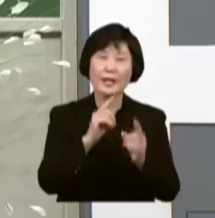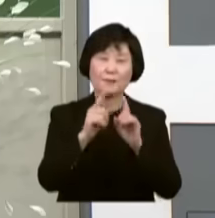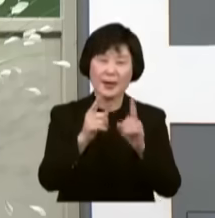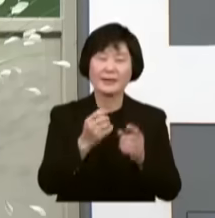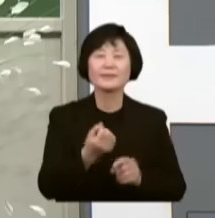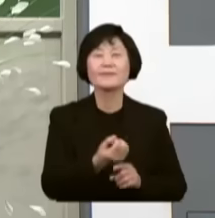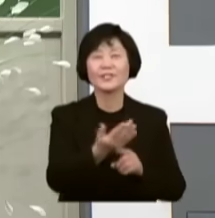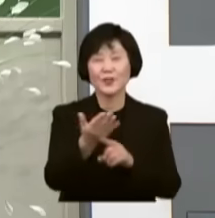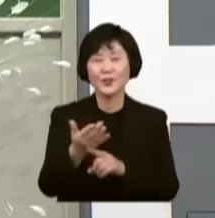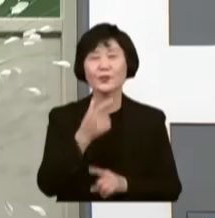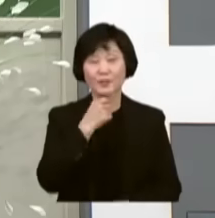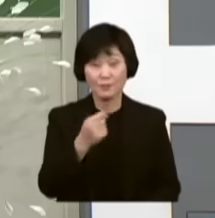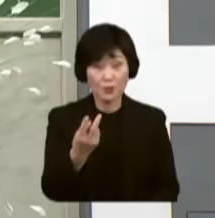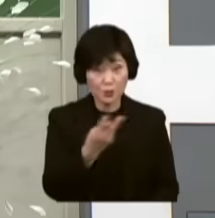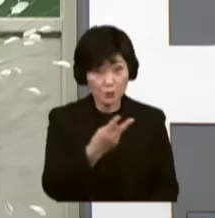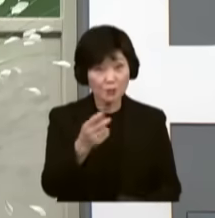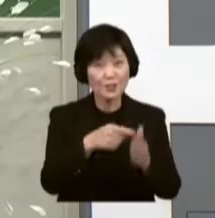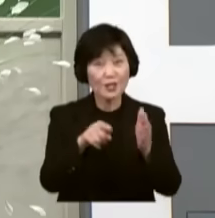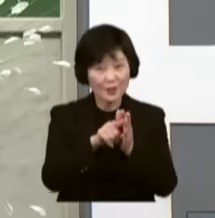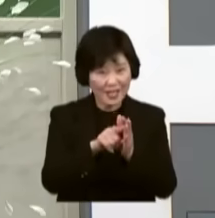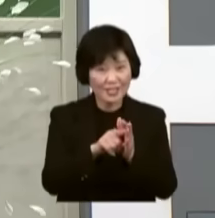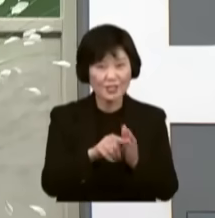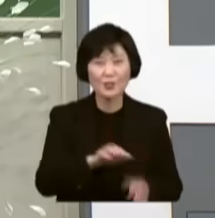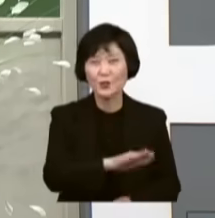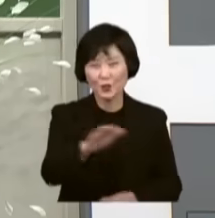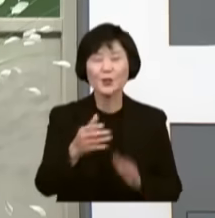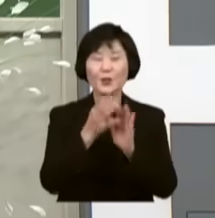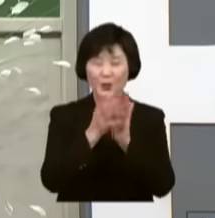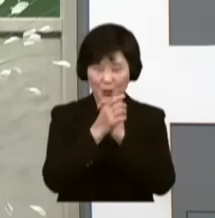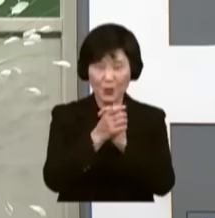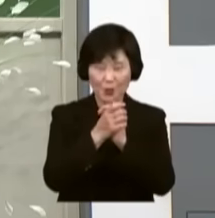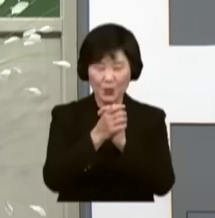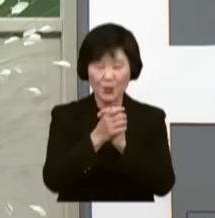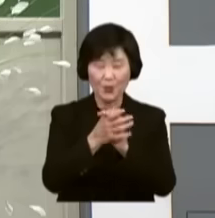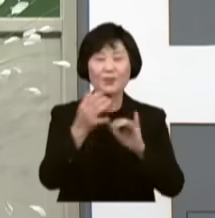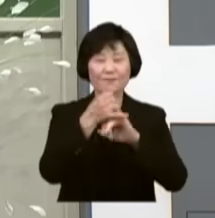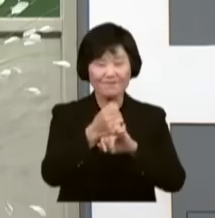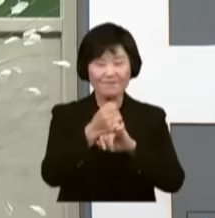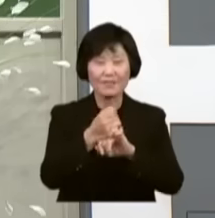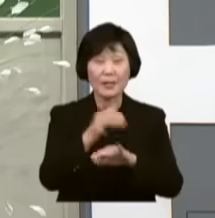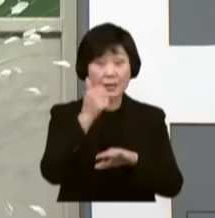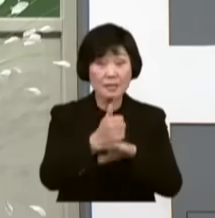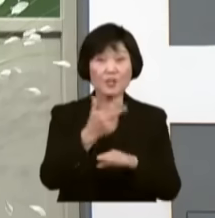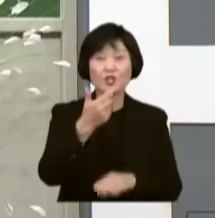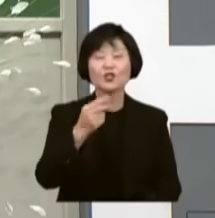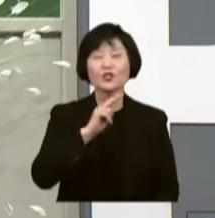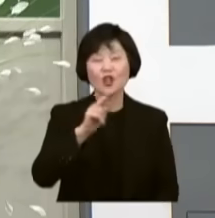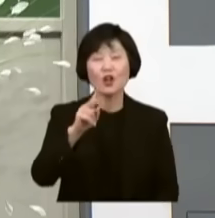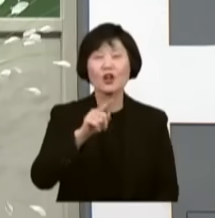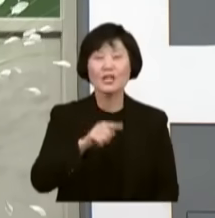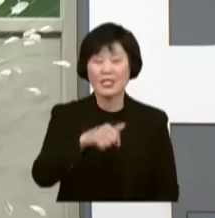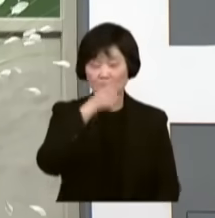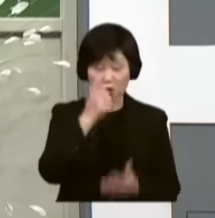위해서 기도하겠습니다. 네, 예. 기도할게요. 자, 마지막으로 주여 이 죄인이 특성 드리면서 저희들도 인사드리겠습니다. 네, 네 부탁드릴게요.